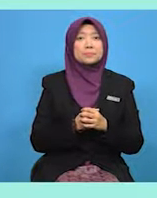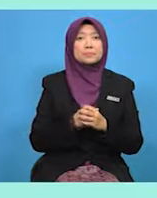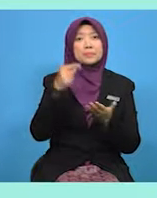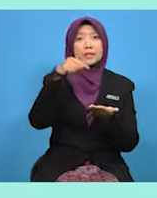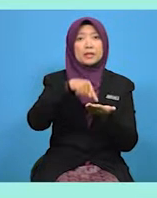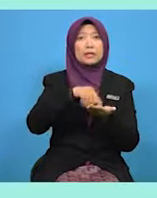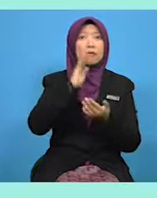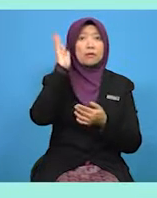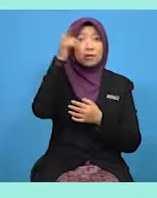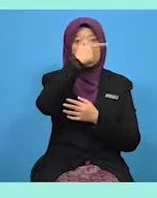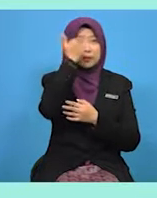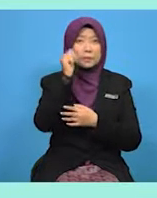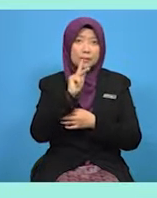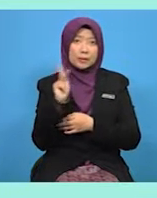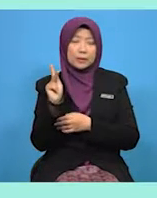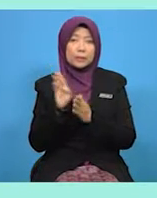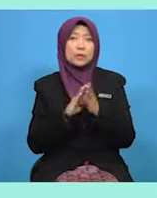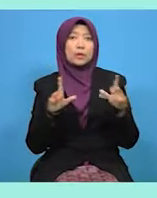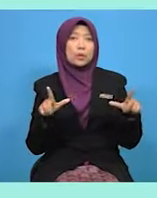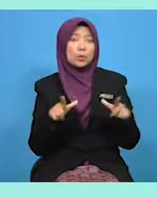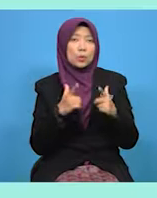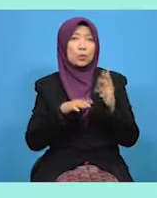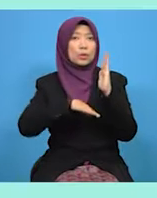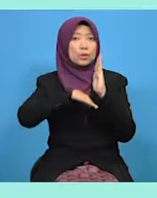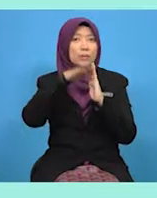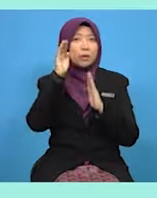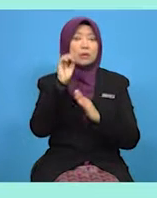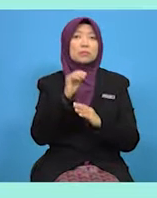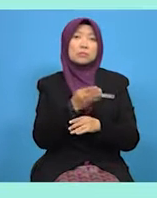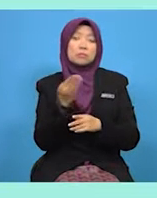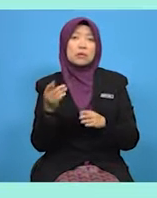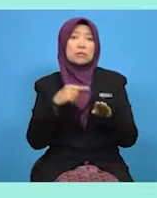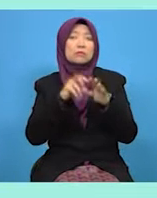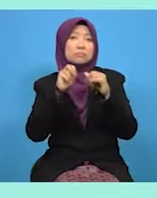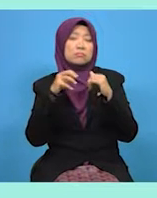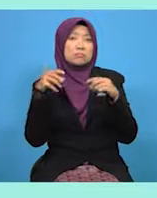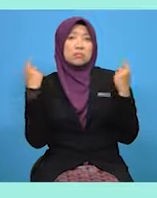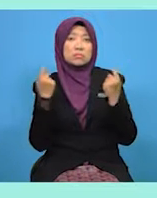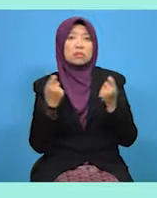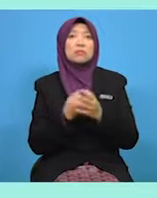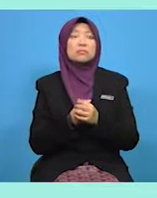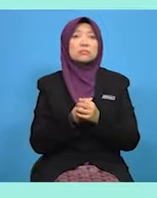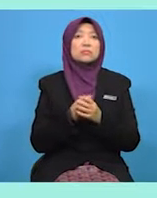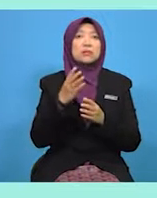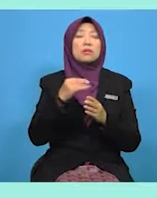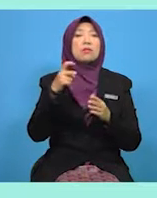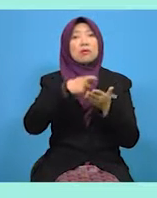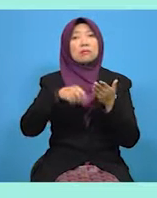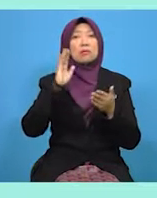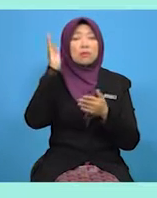Ini akan menyebabkan berlaku lebihan stok di pasaran dan harga cenderung turun.